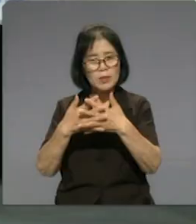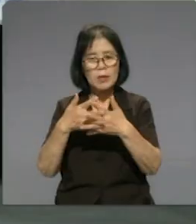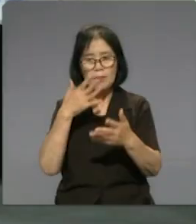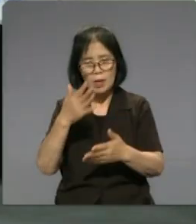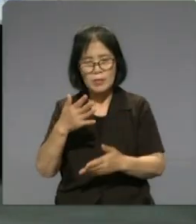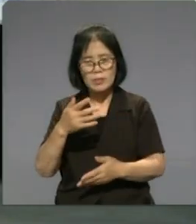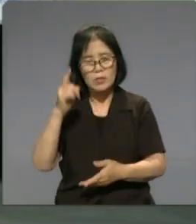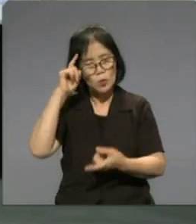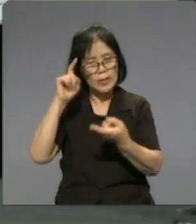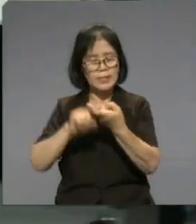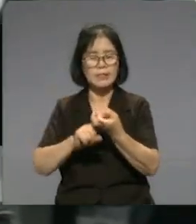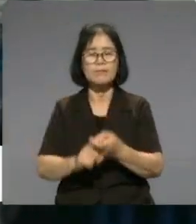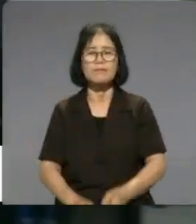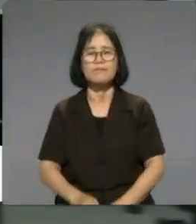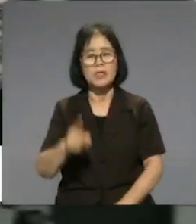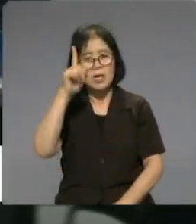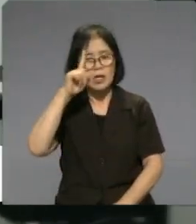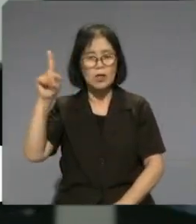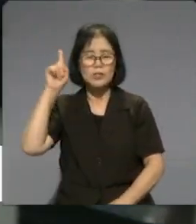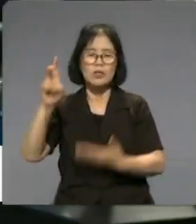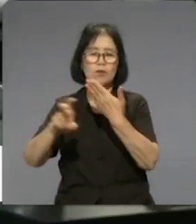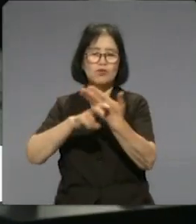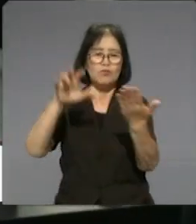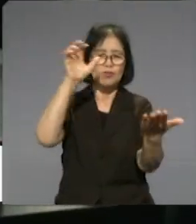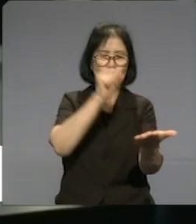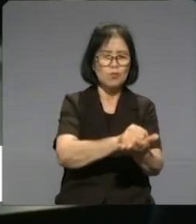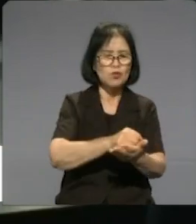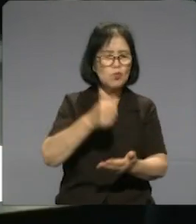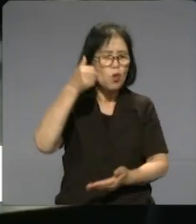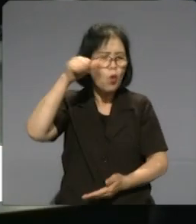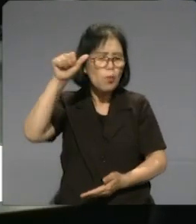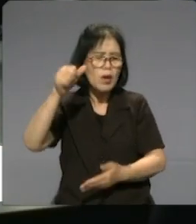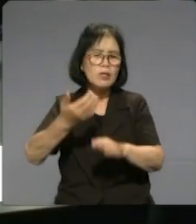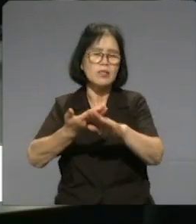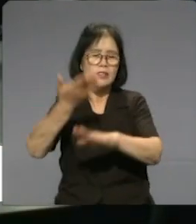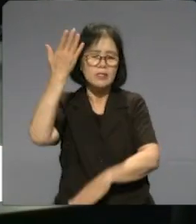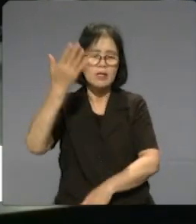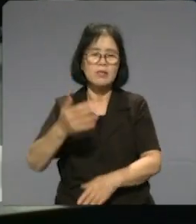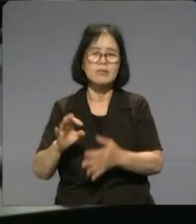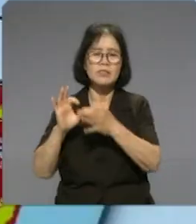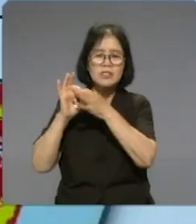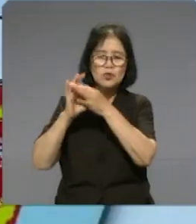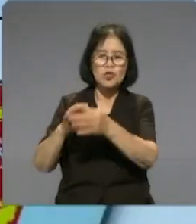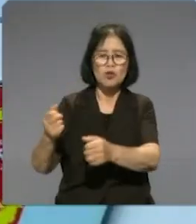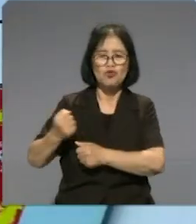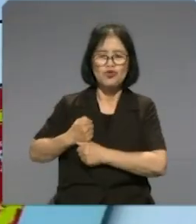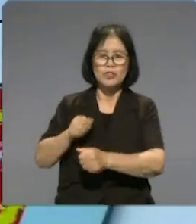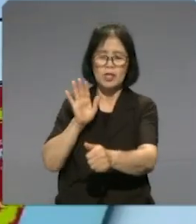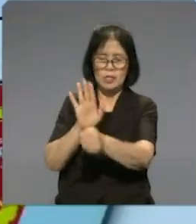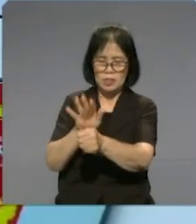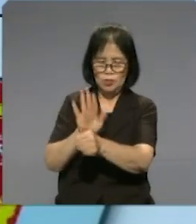관심입니다. 러시아의 불법 침략이 500일을 넘어가는 가운데 지속적인